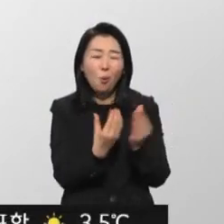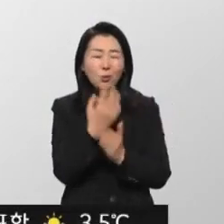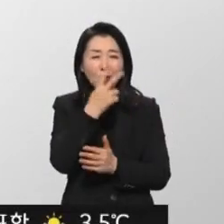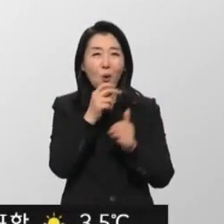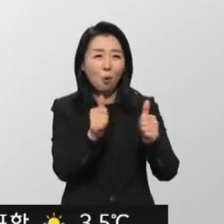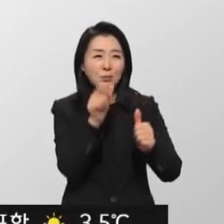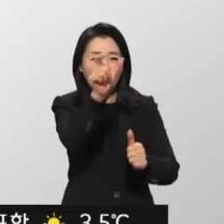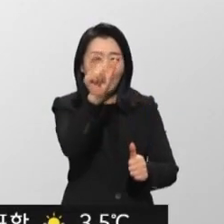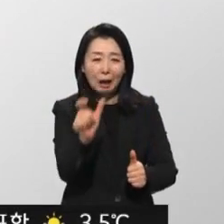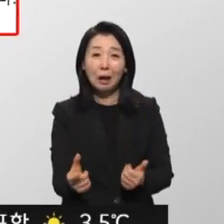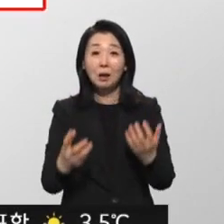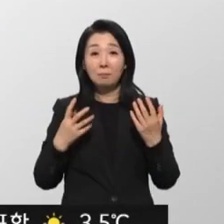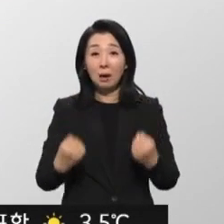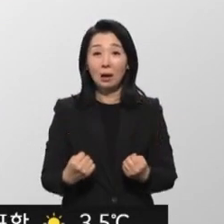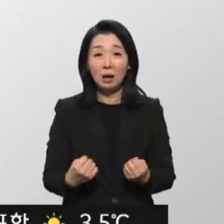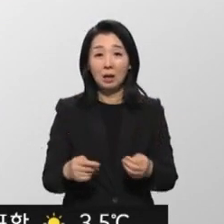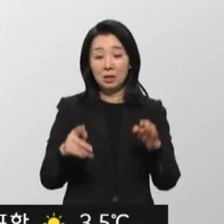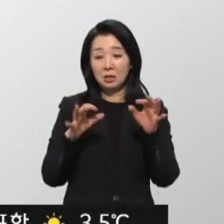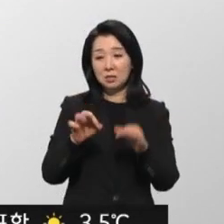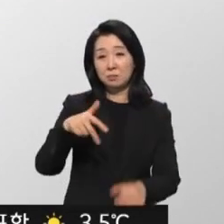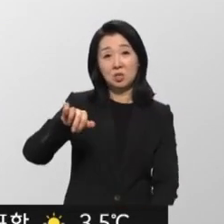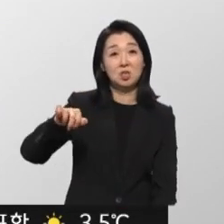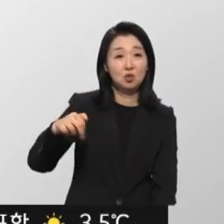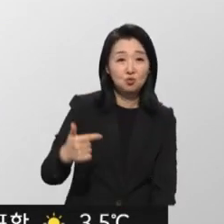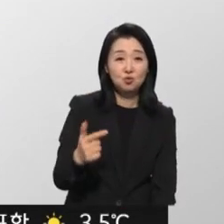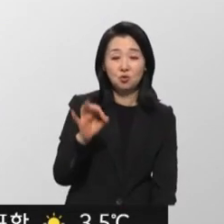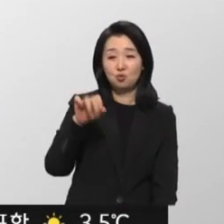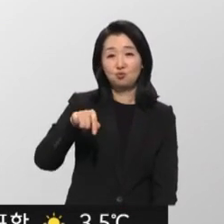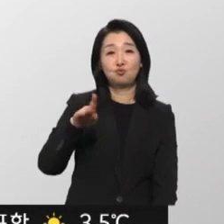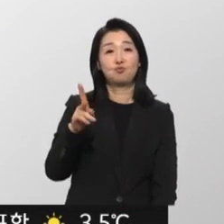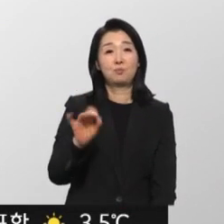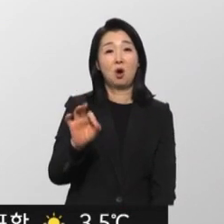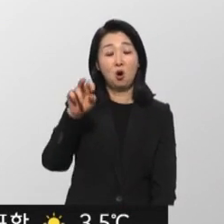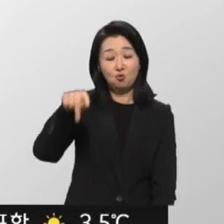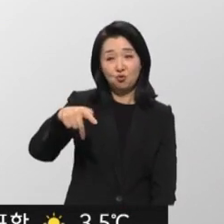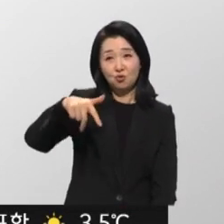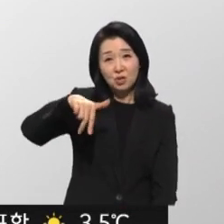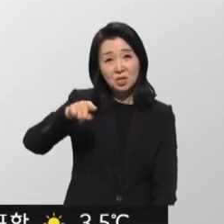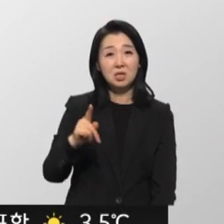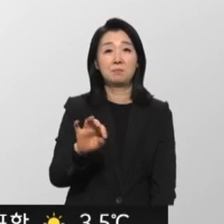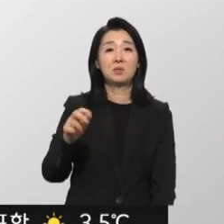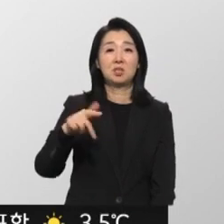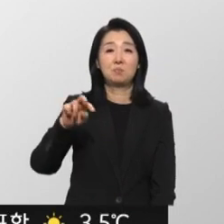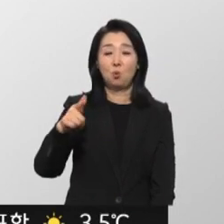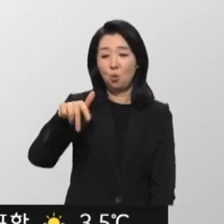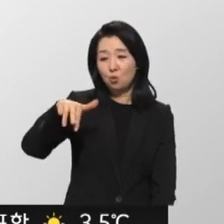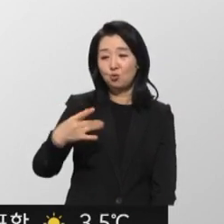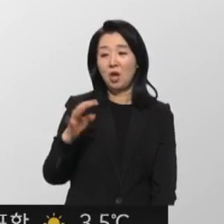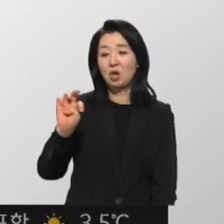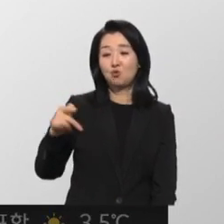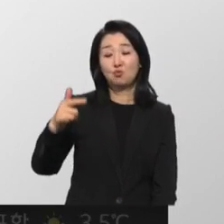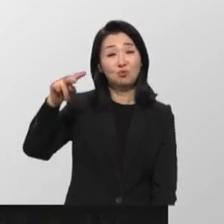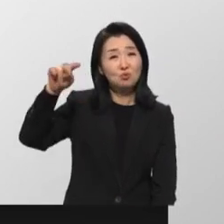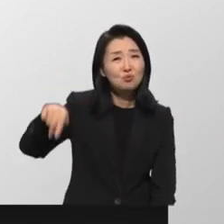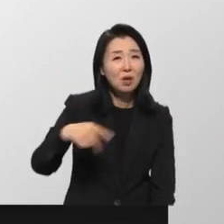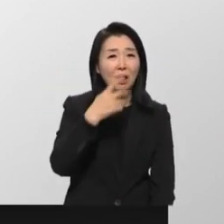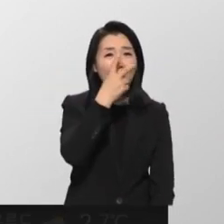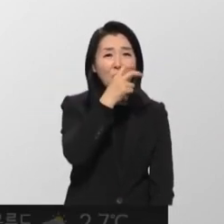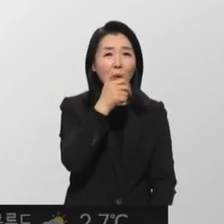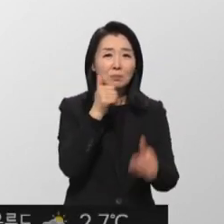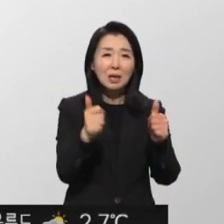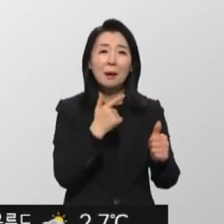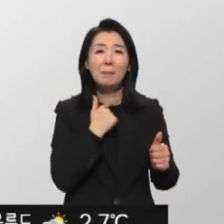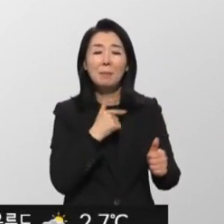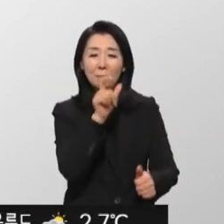검사들 천지라고 날을 세웠는데요. 김기춘, 우병우, 김진모, 최윤수 등 검사 출신 사면자들의 이름을 나열하면서